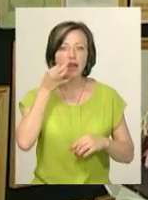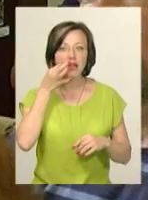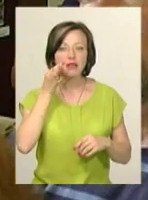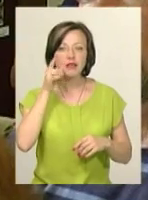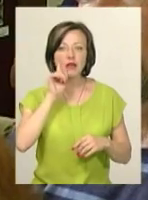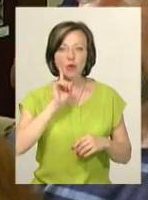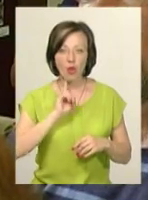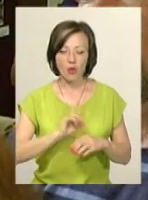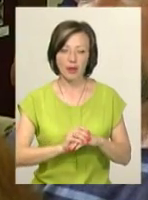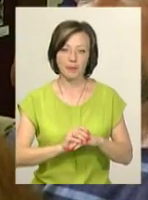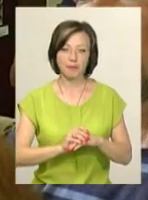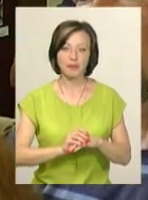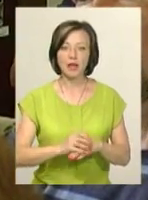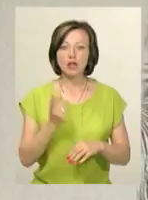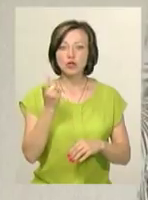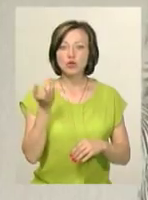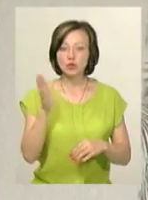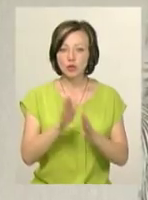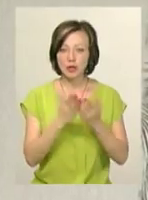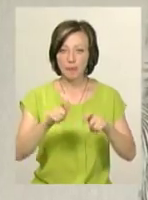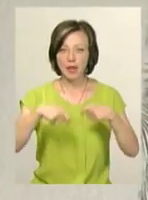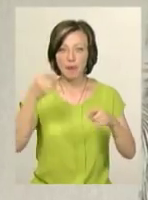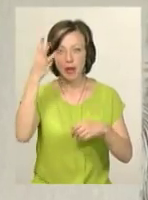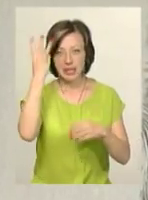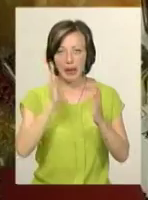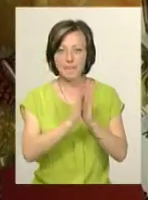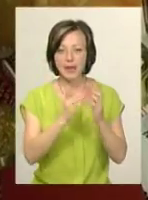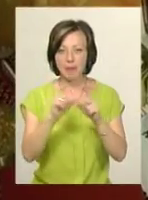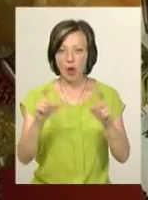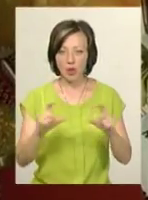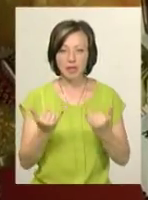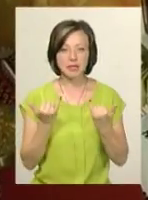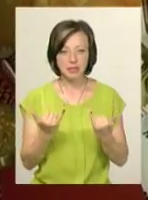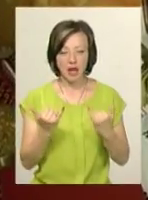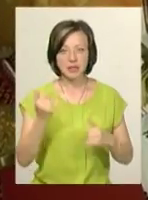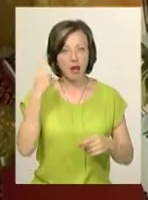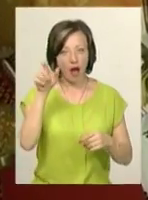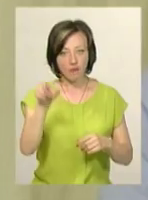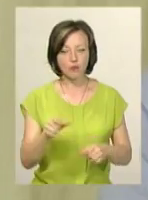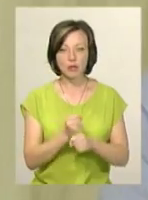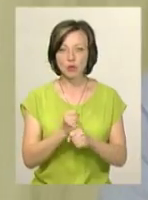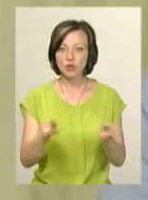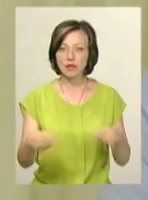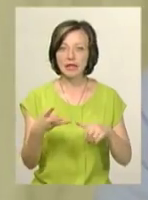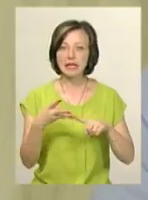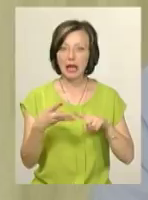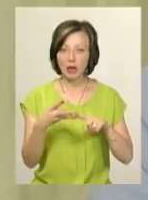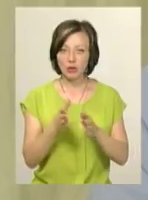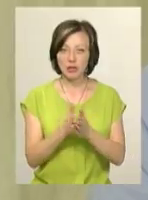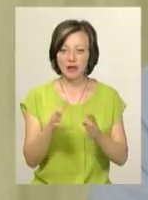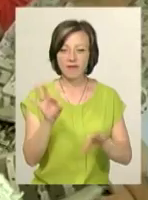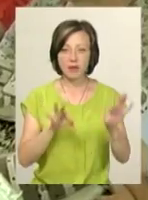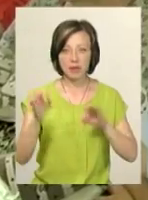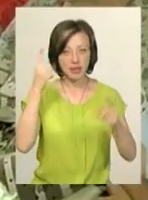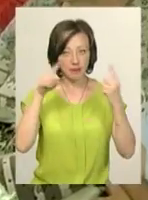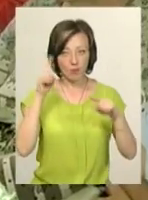насолода. Тираж книги у 100 примірників буде передано у Хмельницькій бібліотеці. Наразі Анатолій Ненцінський працює над створенням третьої збірки вибраних